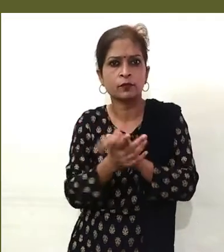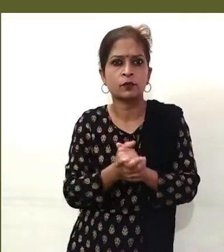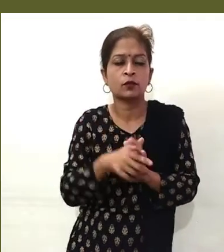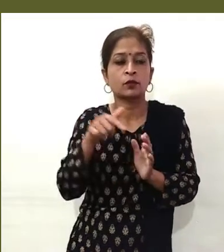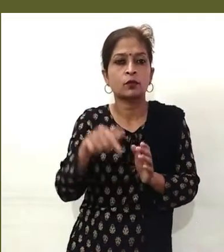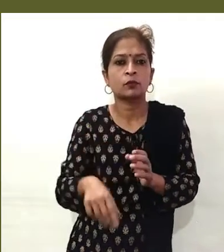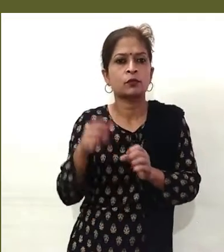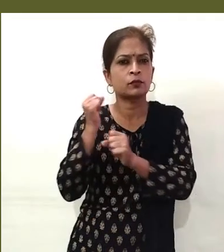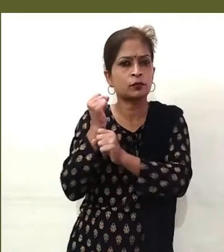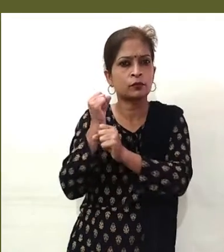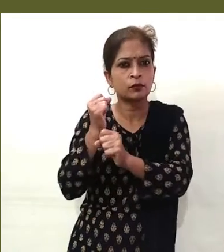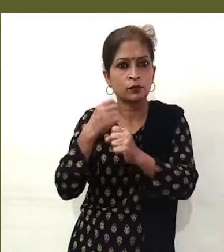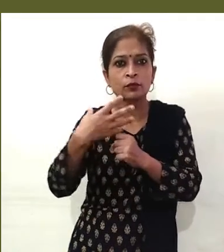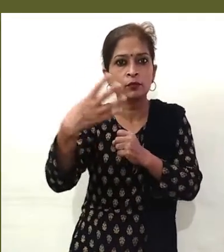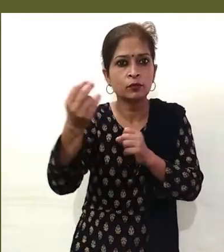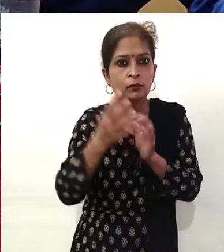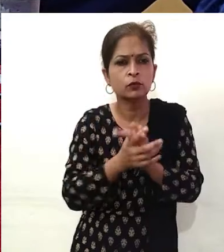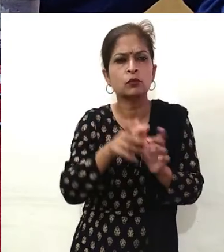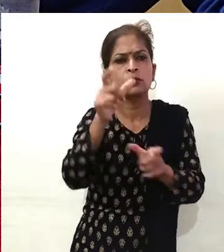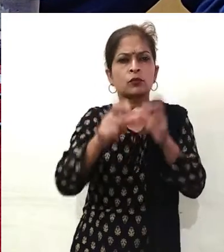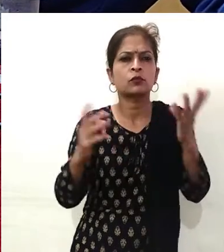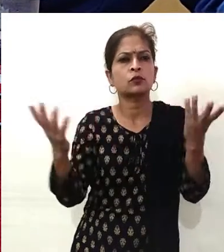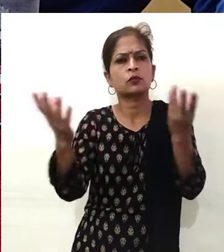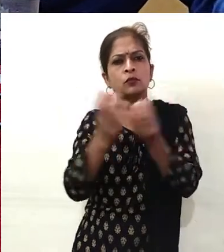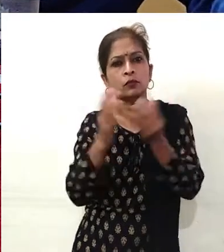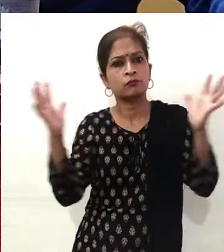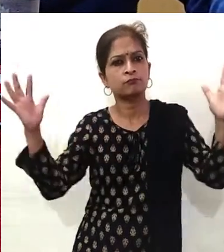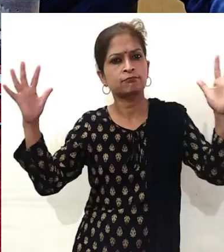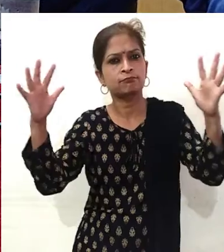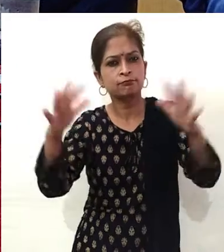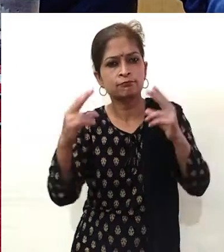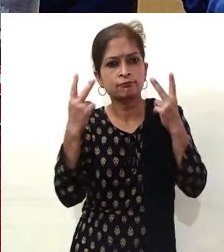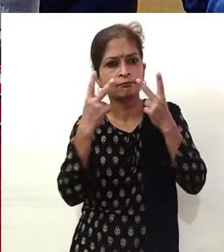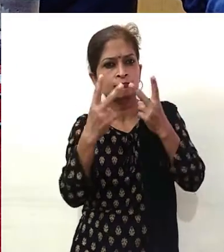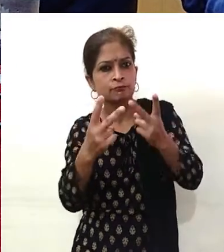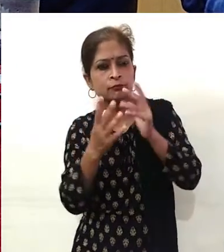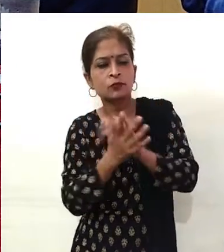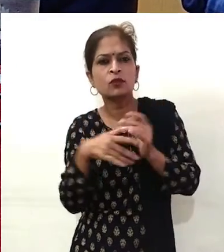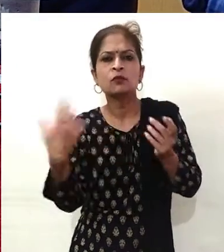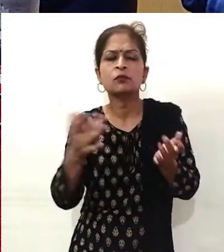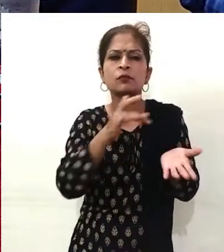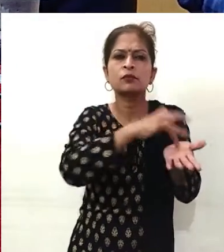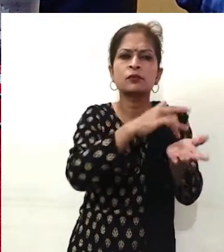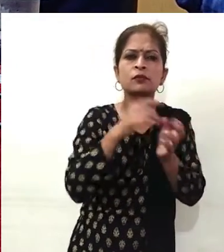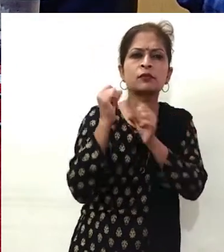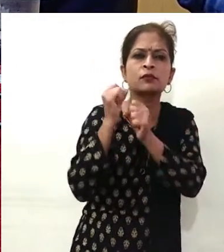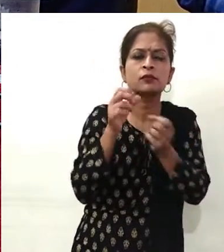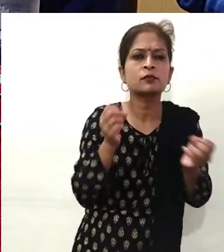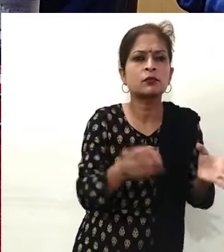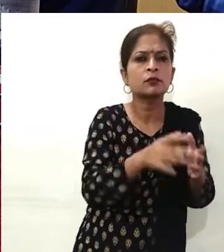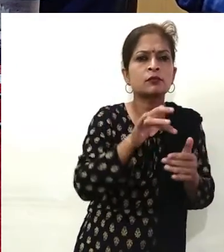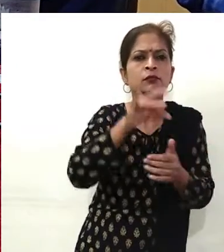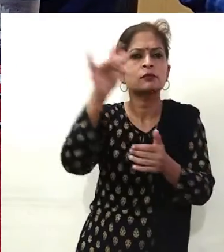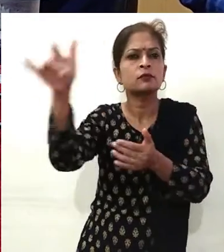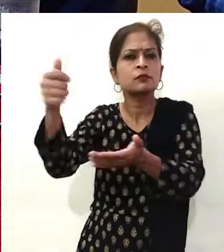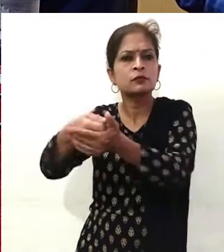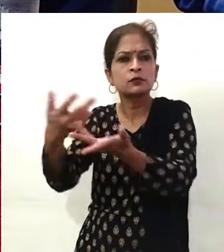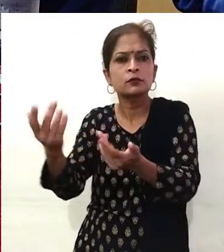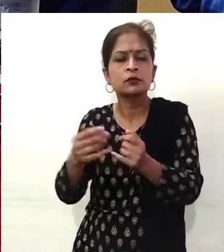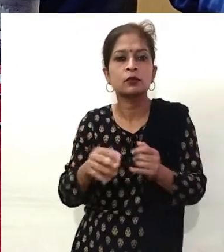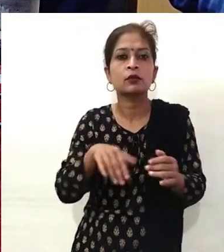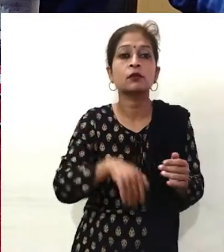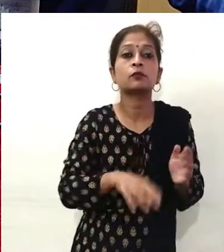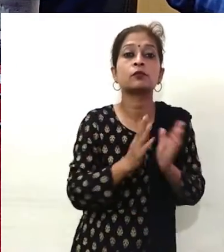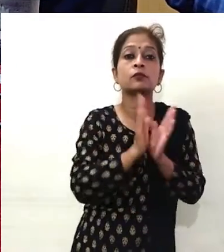रथ खींचकर बाहर चलता है, हर कोई दर्शन करता है उनका। कहाँ से कहाँ तक होती है ये रथ यात्रा? रथ यात्रा